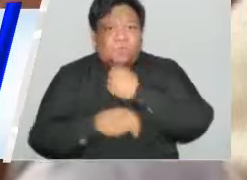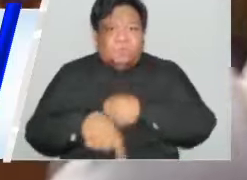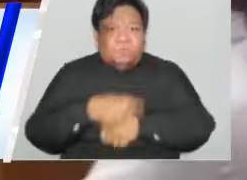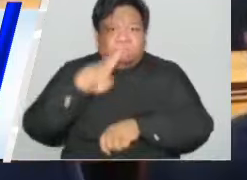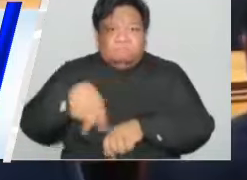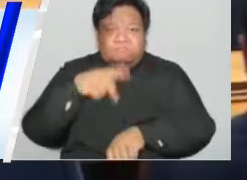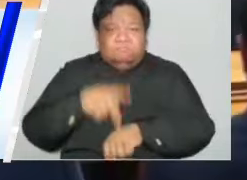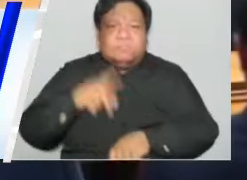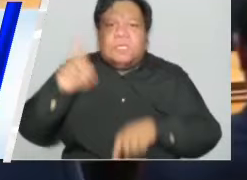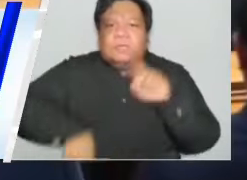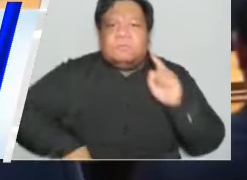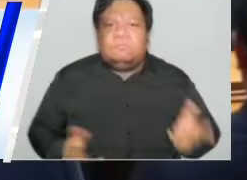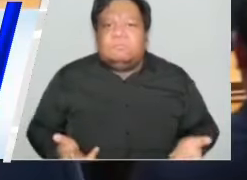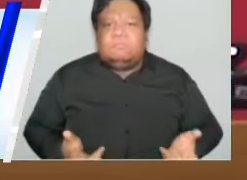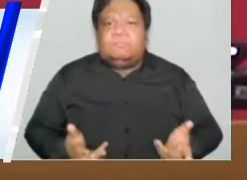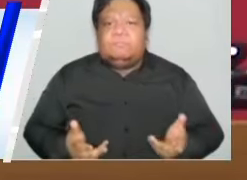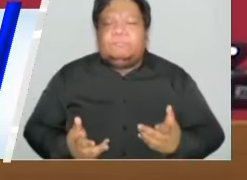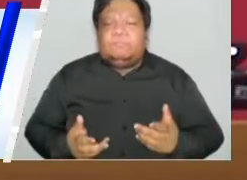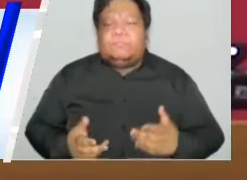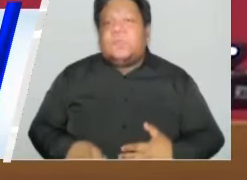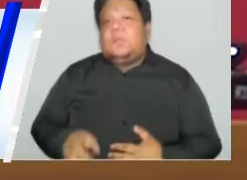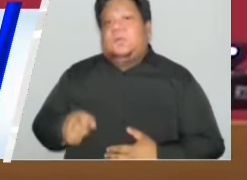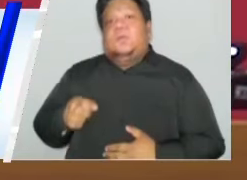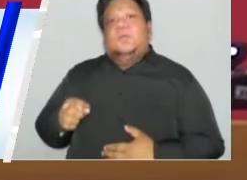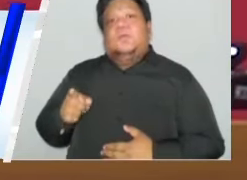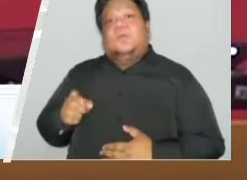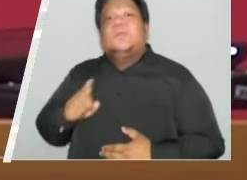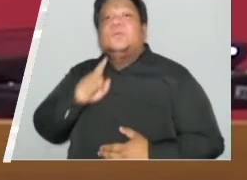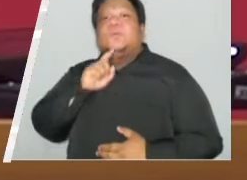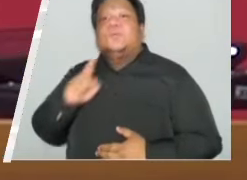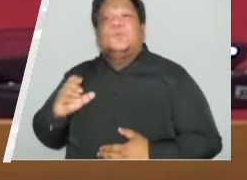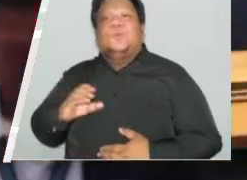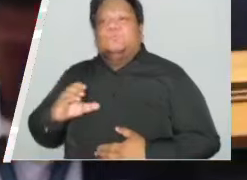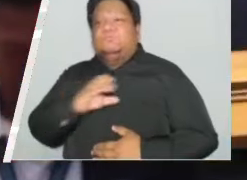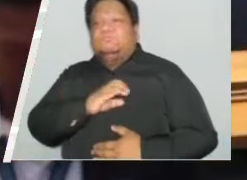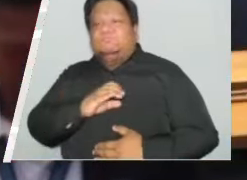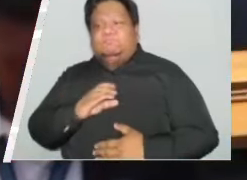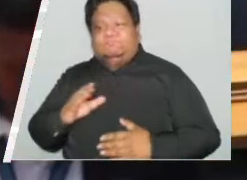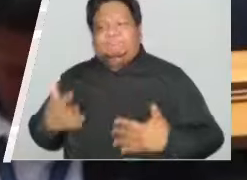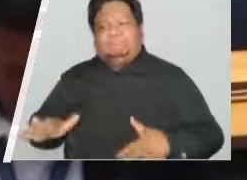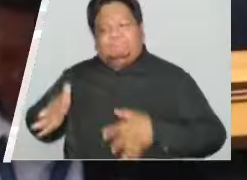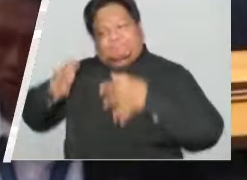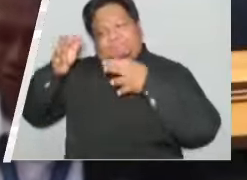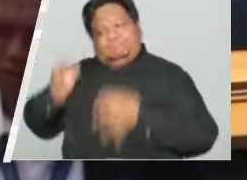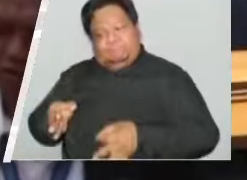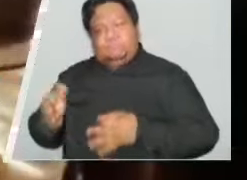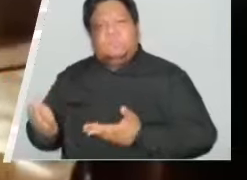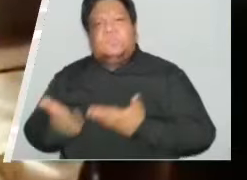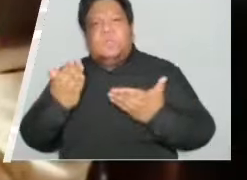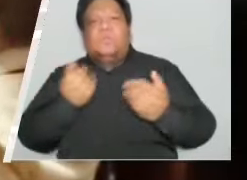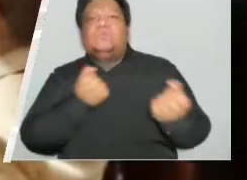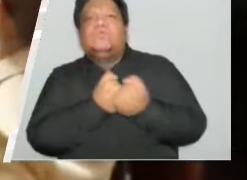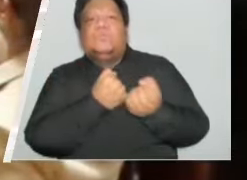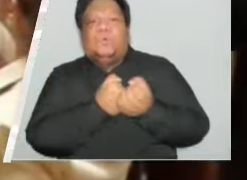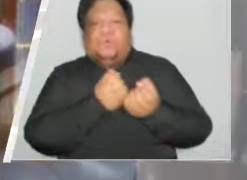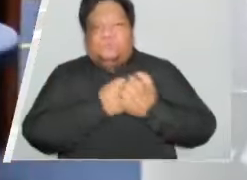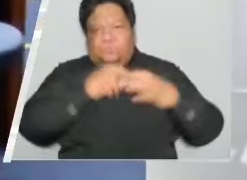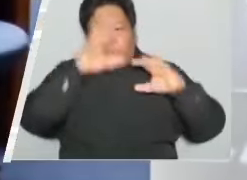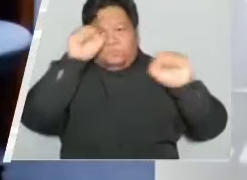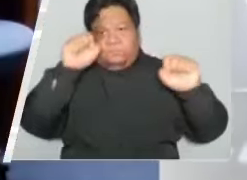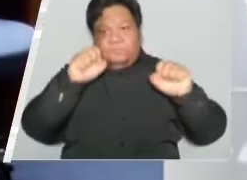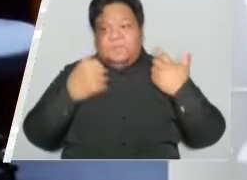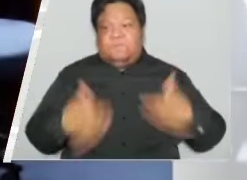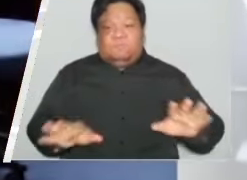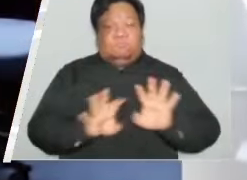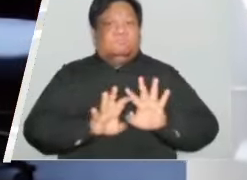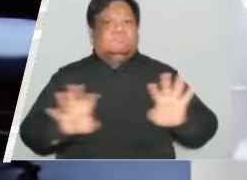resolusyong nagpapahayag ng suporta sa Pangulo at Speaker. Matapos ang talumpati, nagpicture-taking naman ng mga mambabatas kasama ni Romualdez,